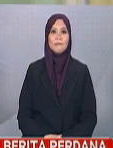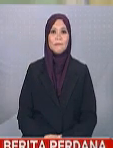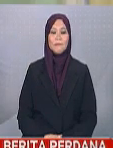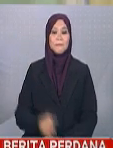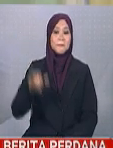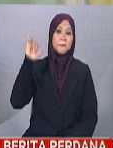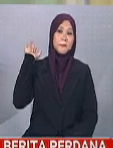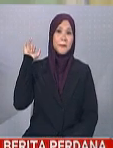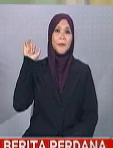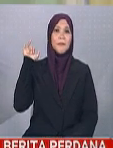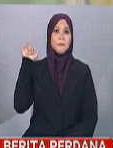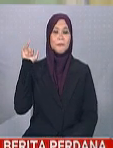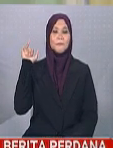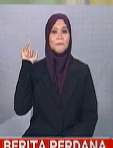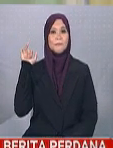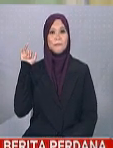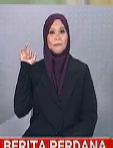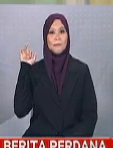Semalam